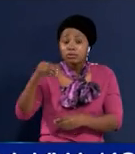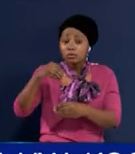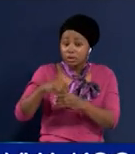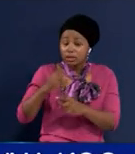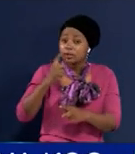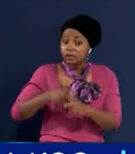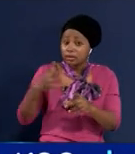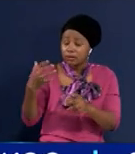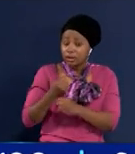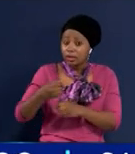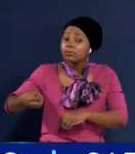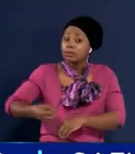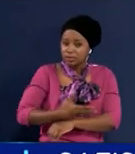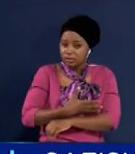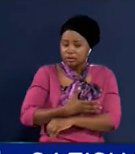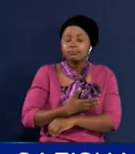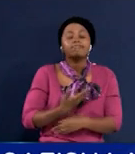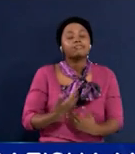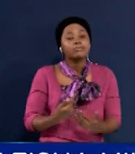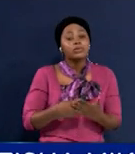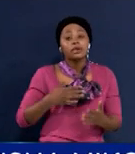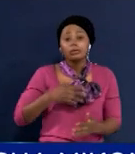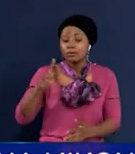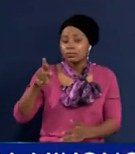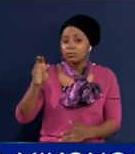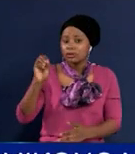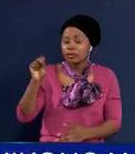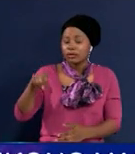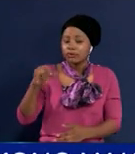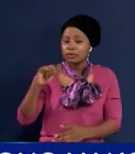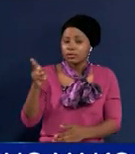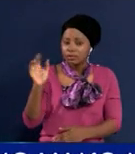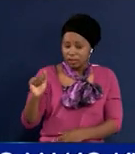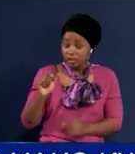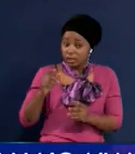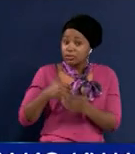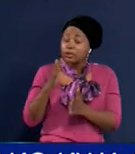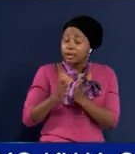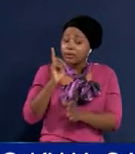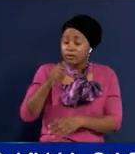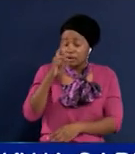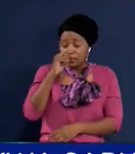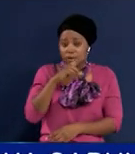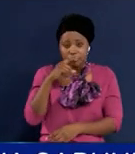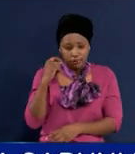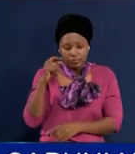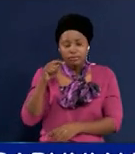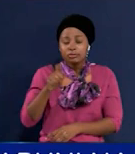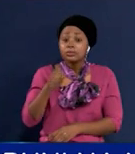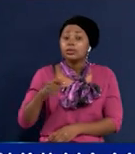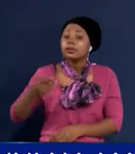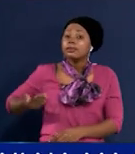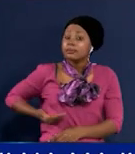kupata maambukizi. Jina langu mimi ni Sofia Mgaza, lakini katika lugha ya alama yupo Claudia Mwakatobe. Na leo tunaye